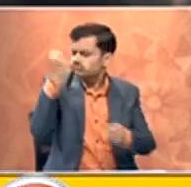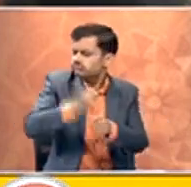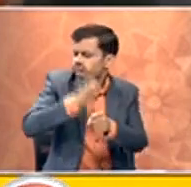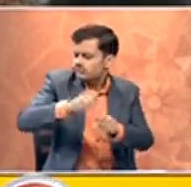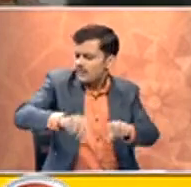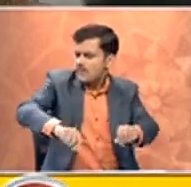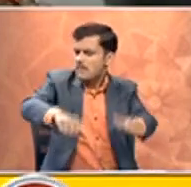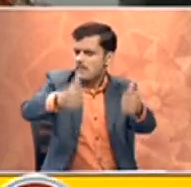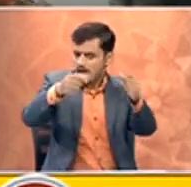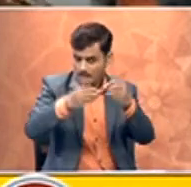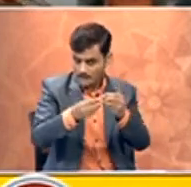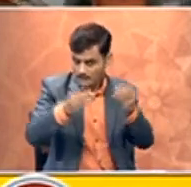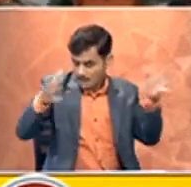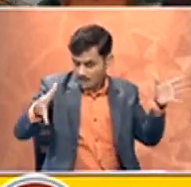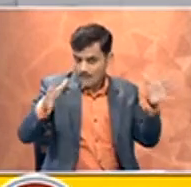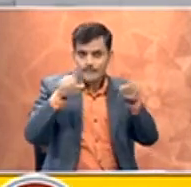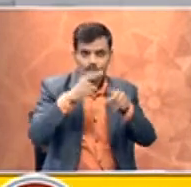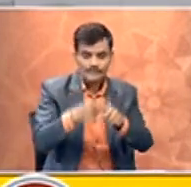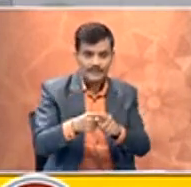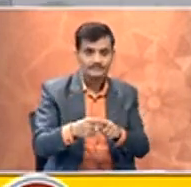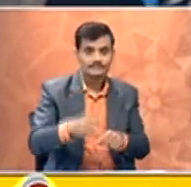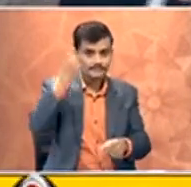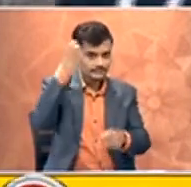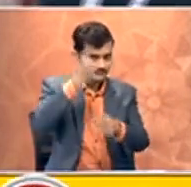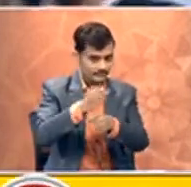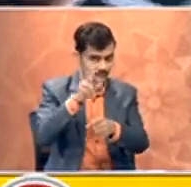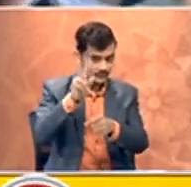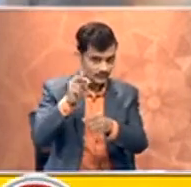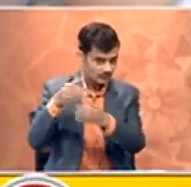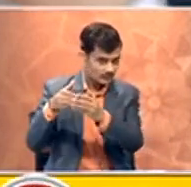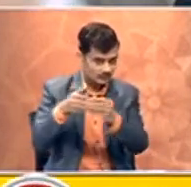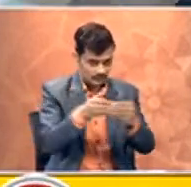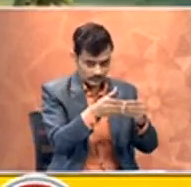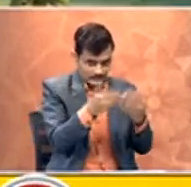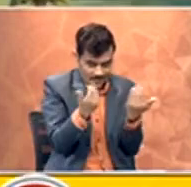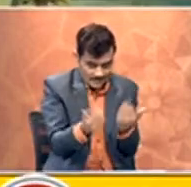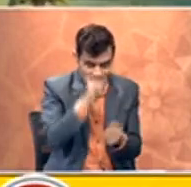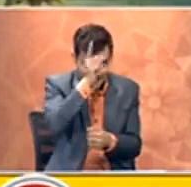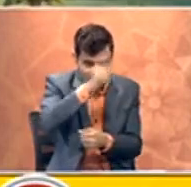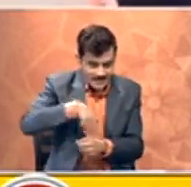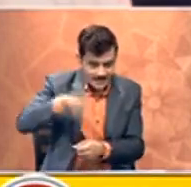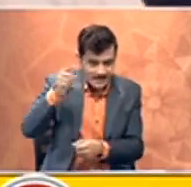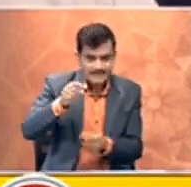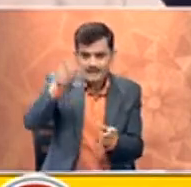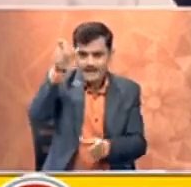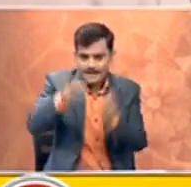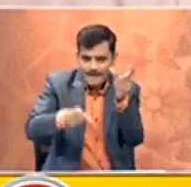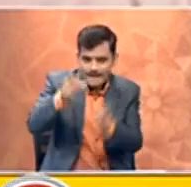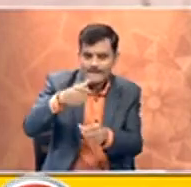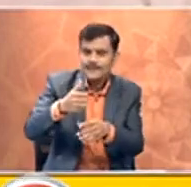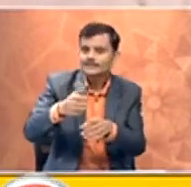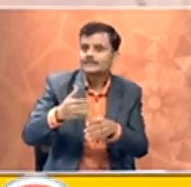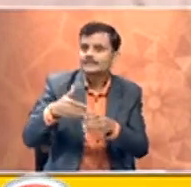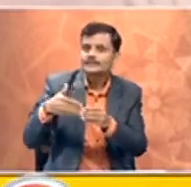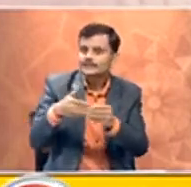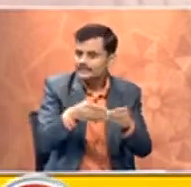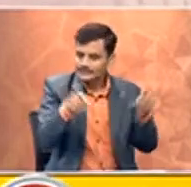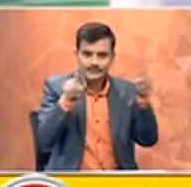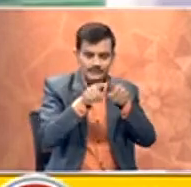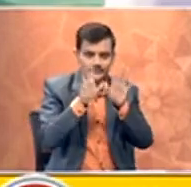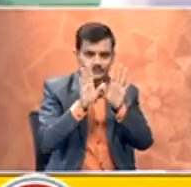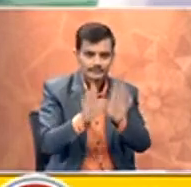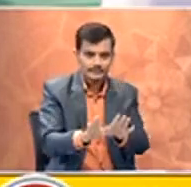हैं। साथियों, G20 की हमारी प्रेसिडेंसी पीपल्स प्रेसिडेंसी है,